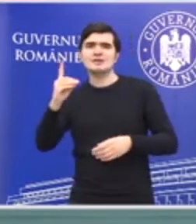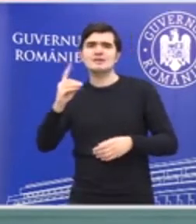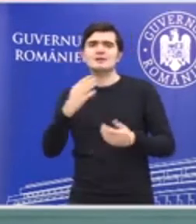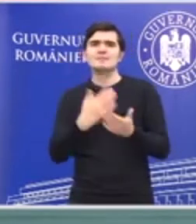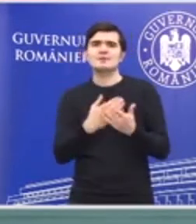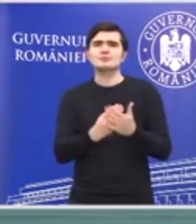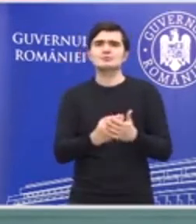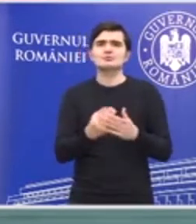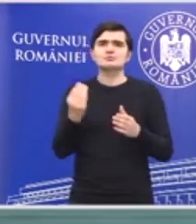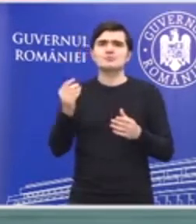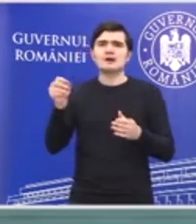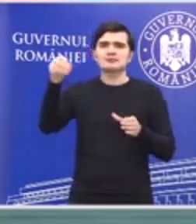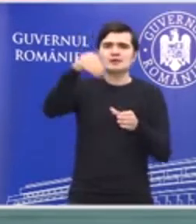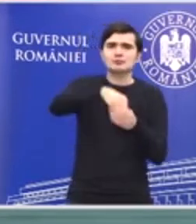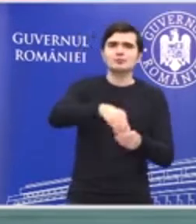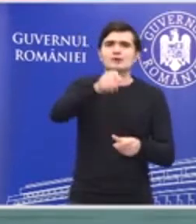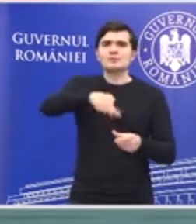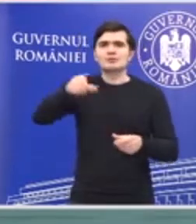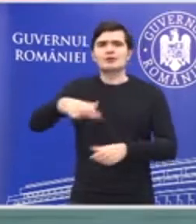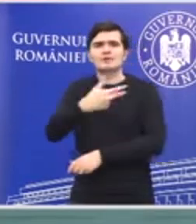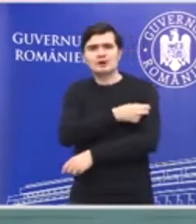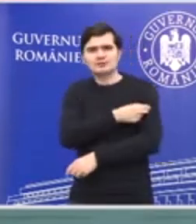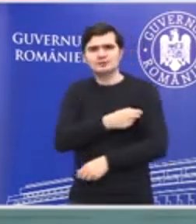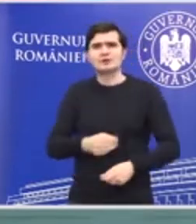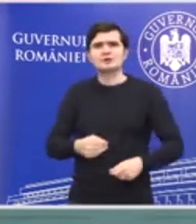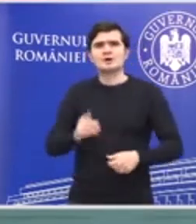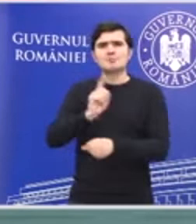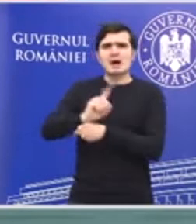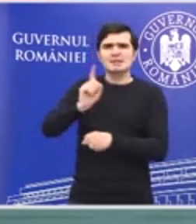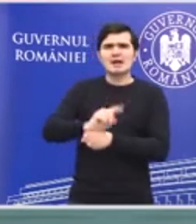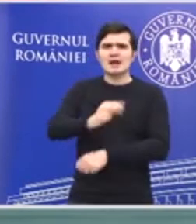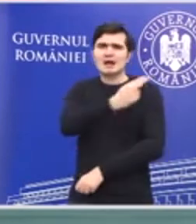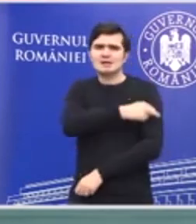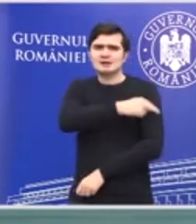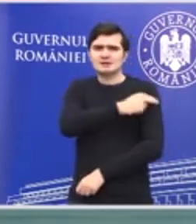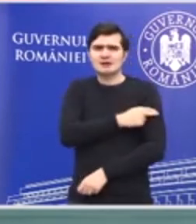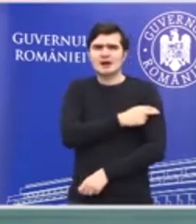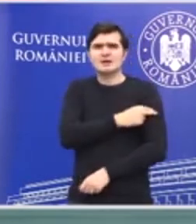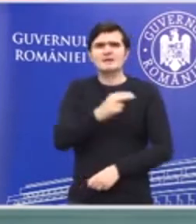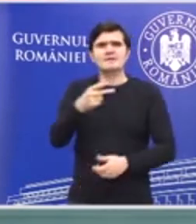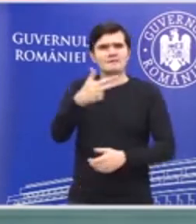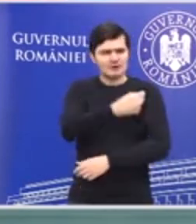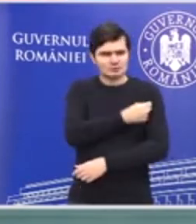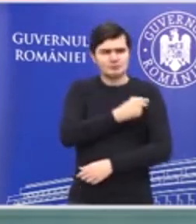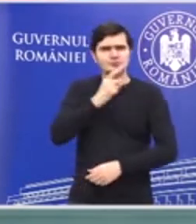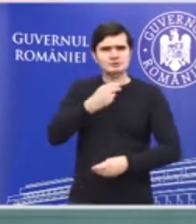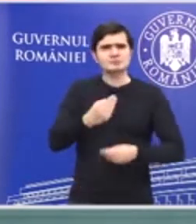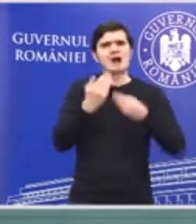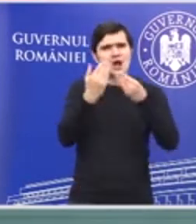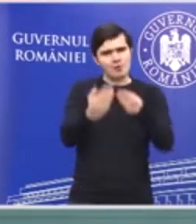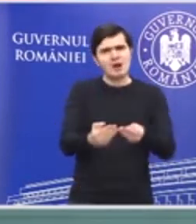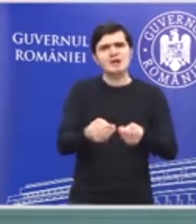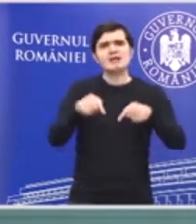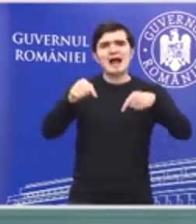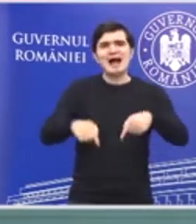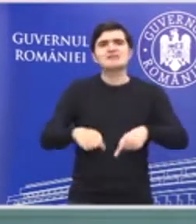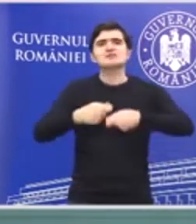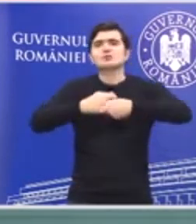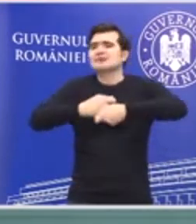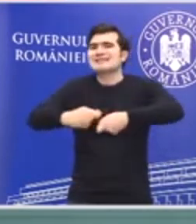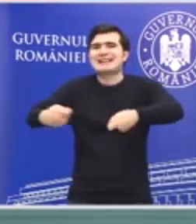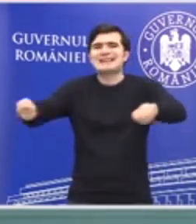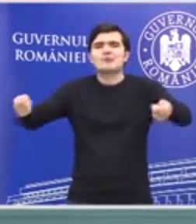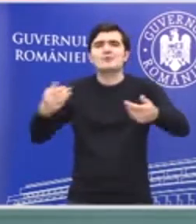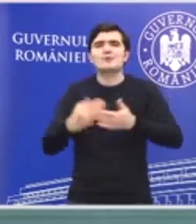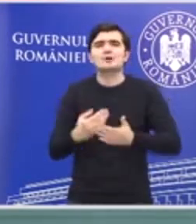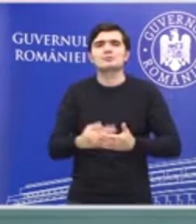vaccinate, materialele sanitare și dozele de vaccin sunt deja alocate și urmează a fi distribuite în cursul zilei de astăzi pentru a